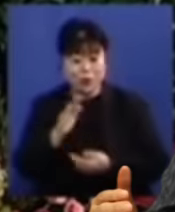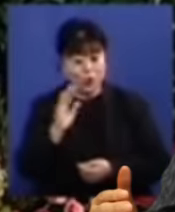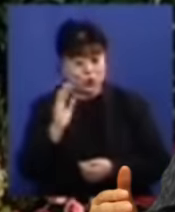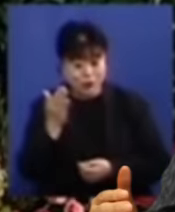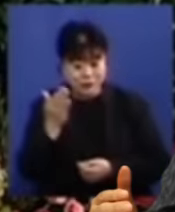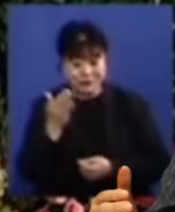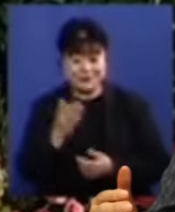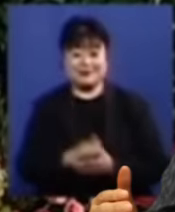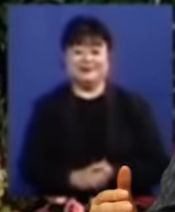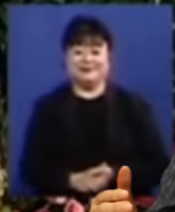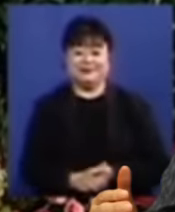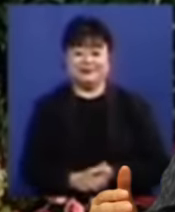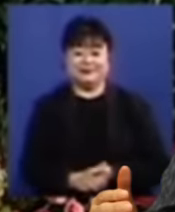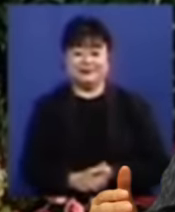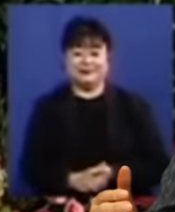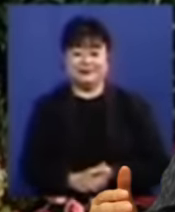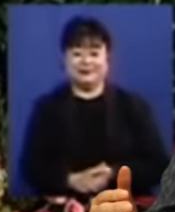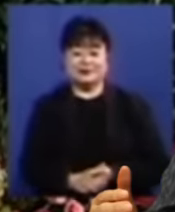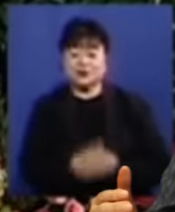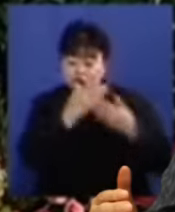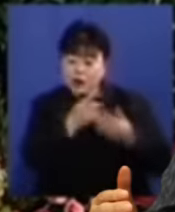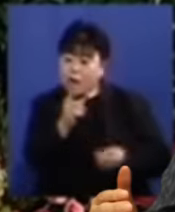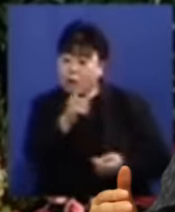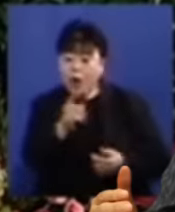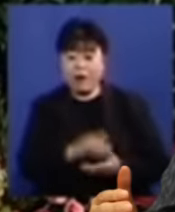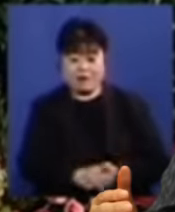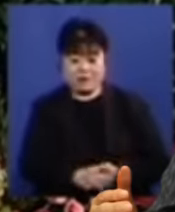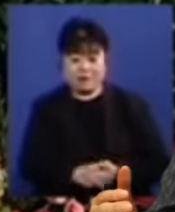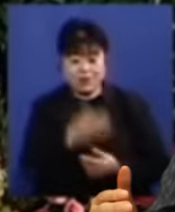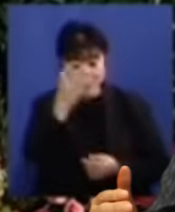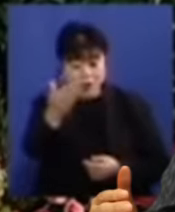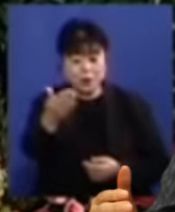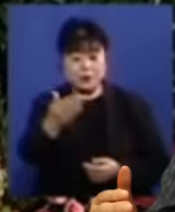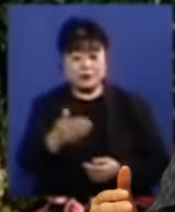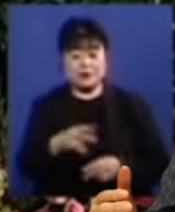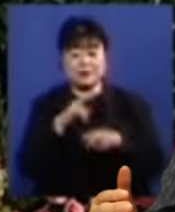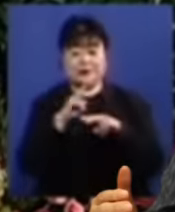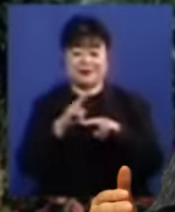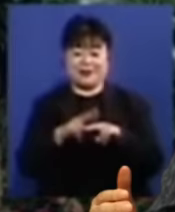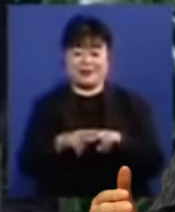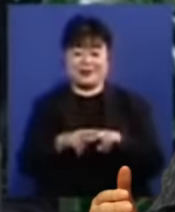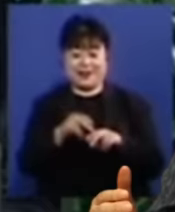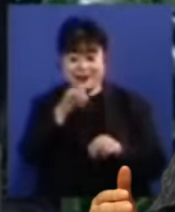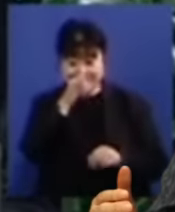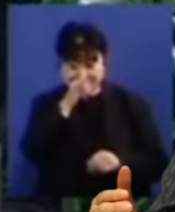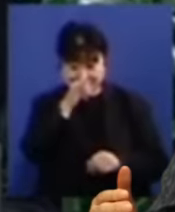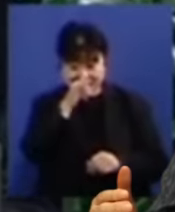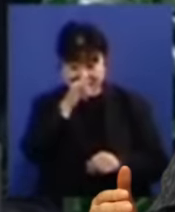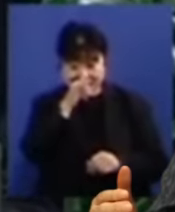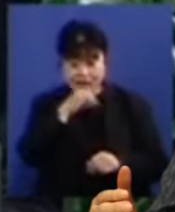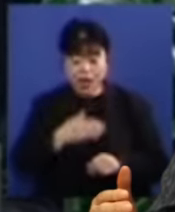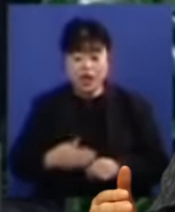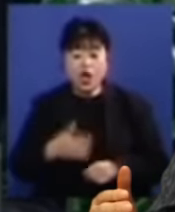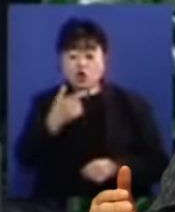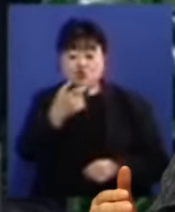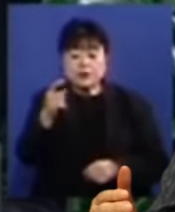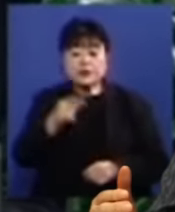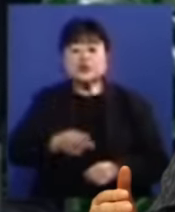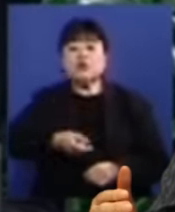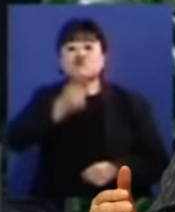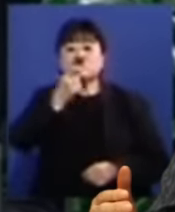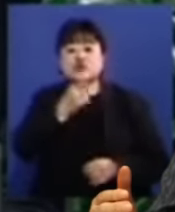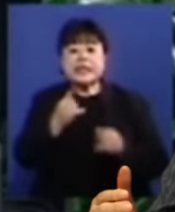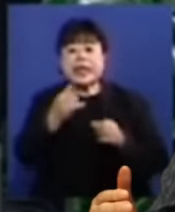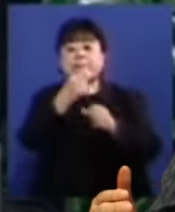조직으로 변화된 것입니다. 이게 왜 중요하냐? 여러분 오늘 이 자리에 앉아서 계시지만 여러분은 60%가 물이에요.